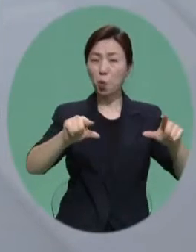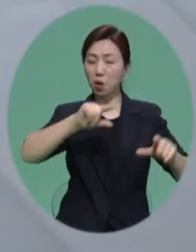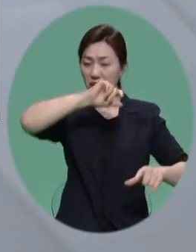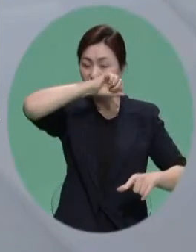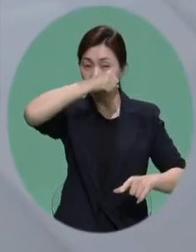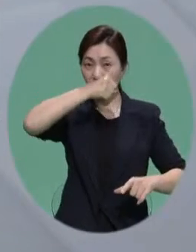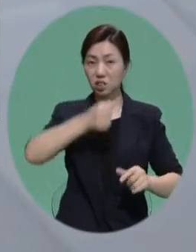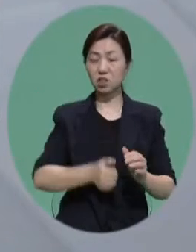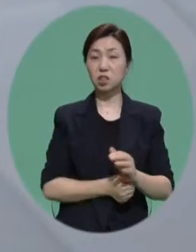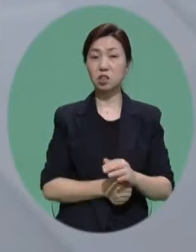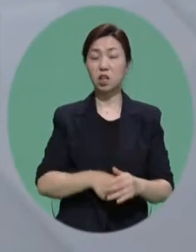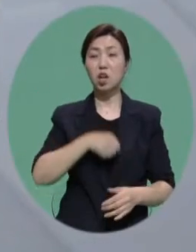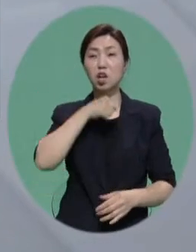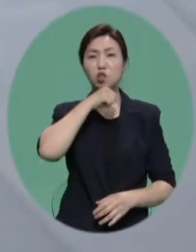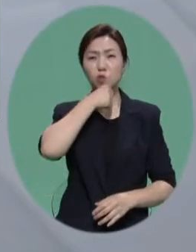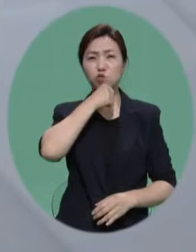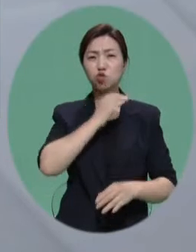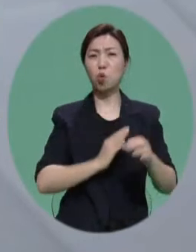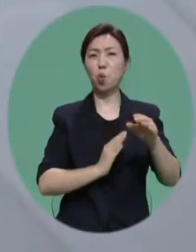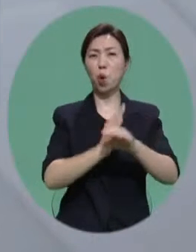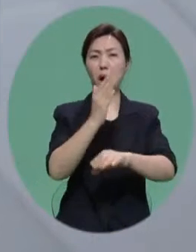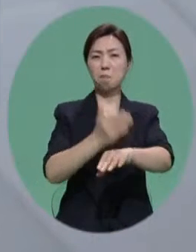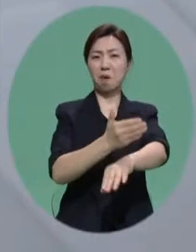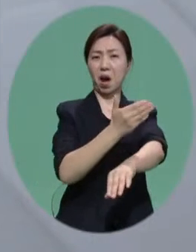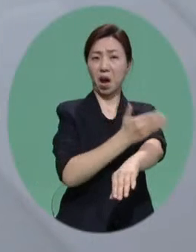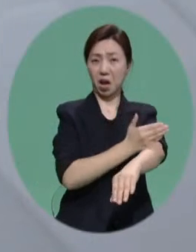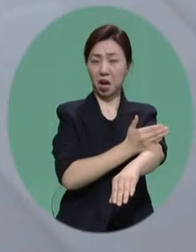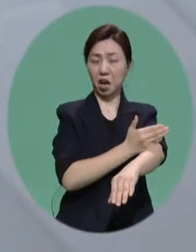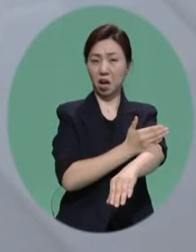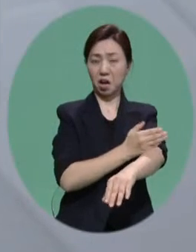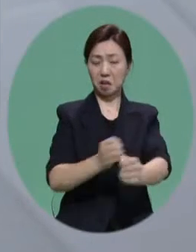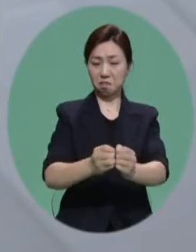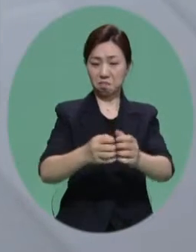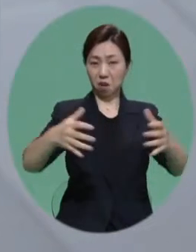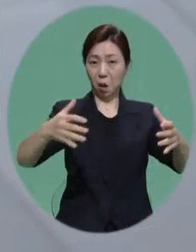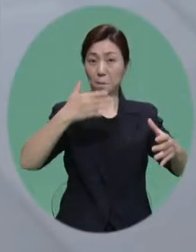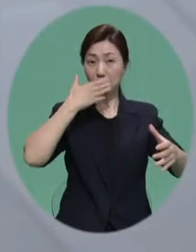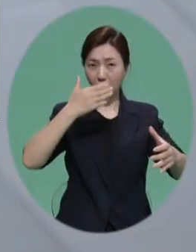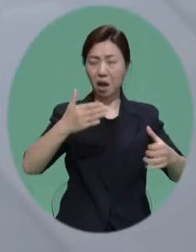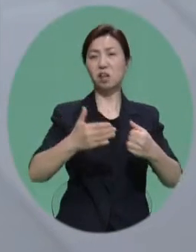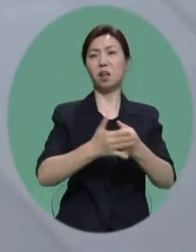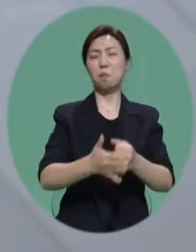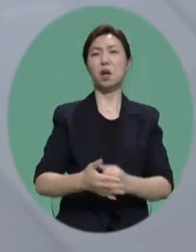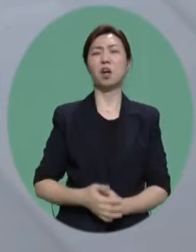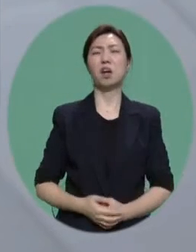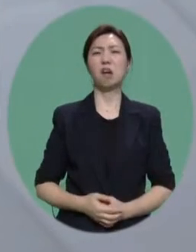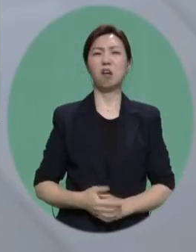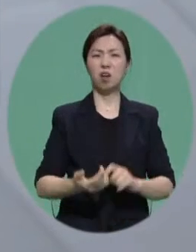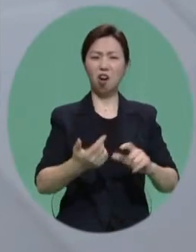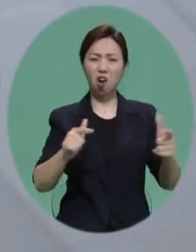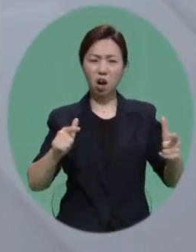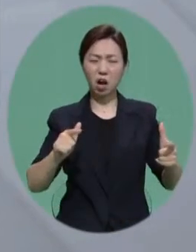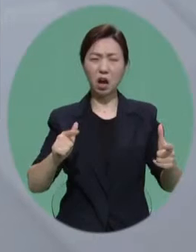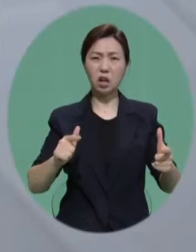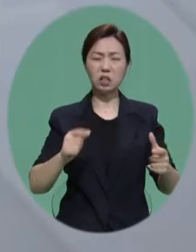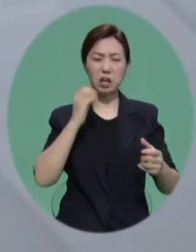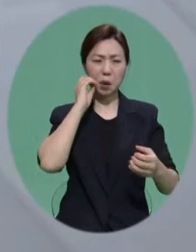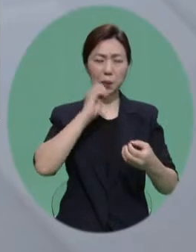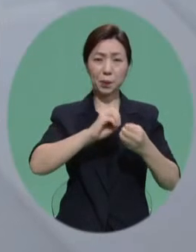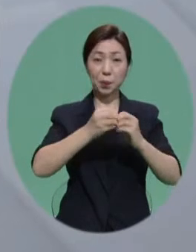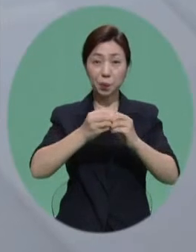손까지 표를 좀 과장도 하고 확대도 할 수 있는 거니까 저는 그런 예산 들을 지출 구조